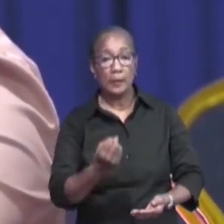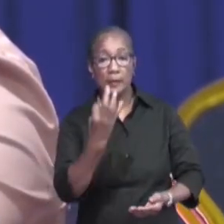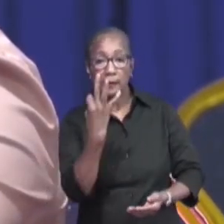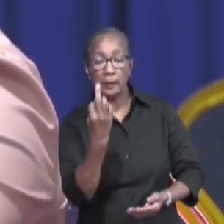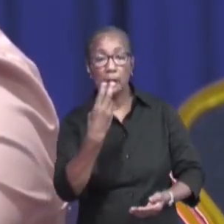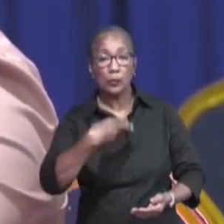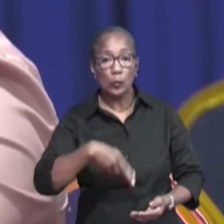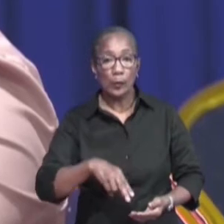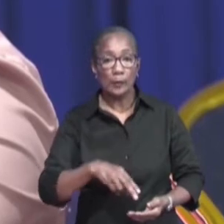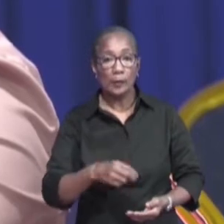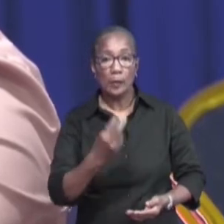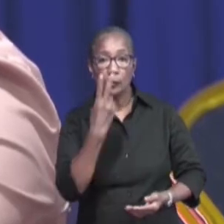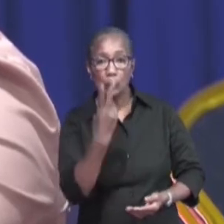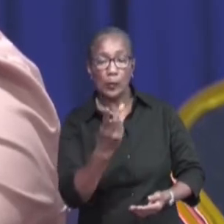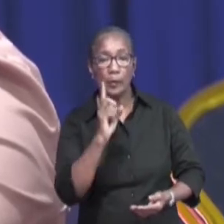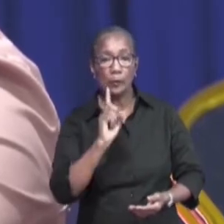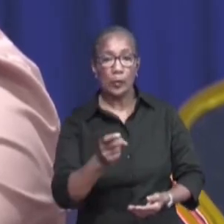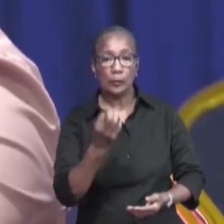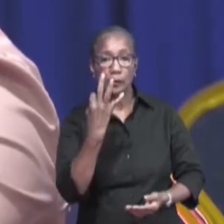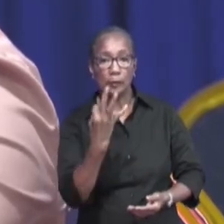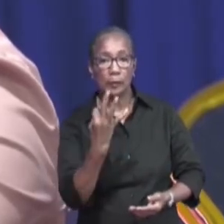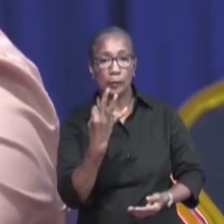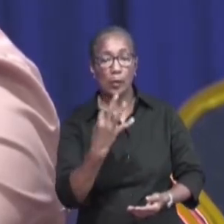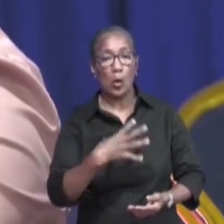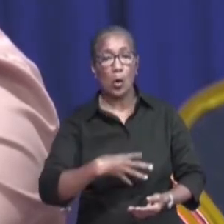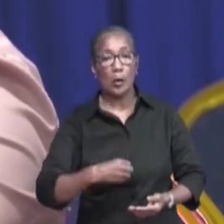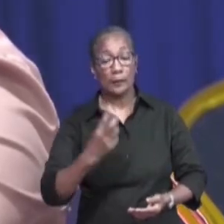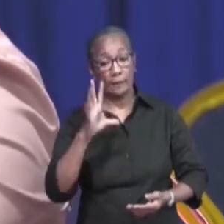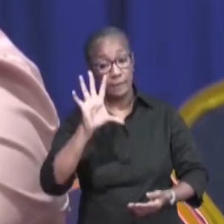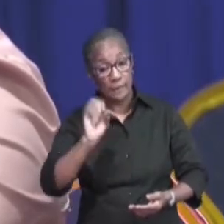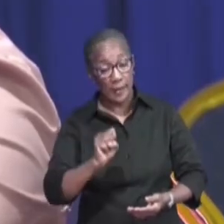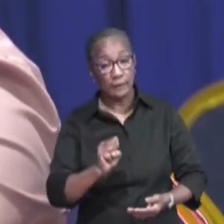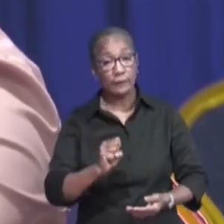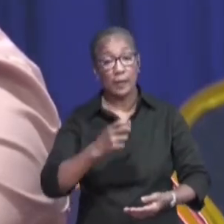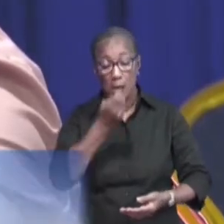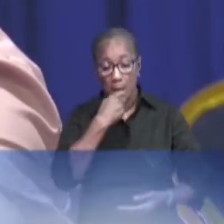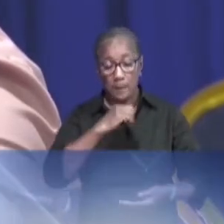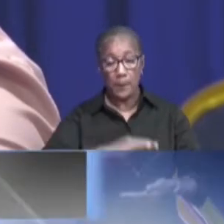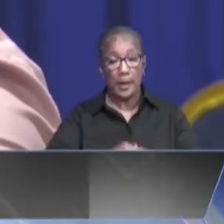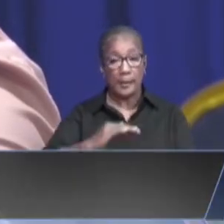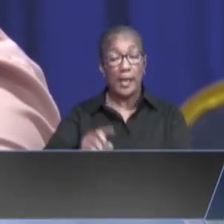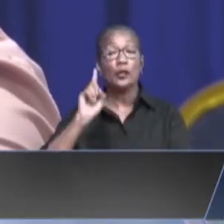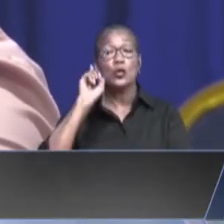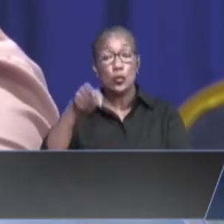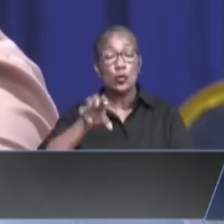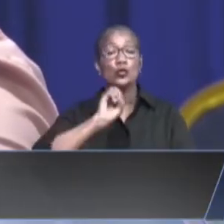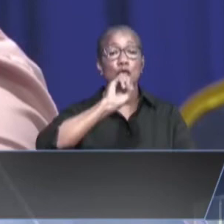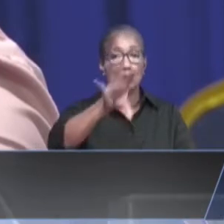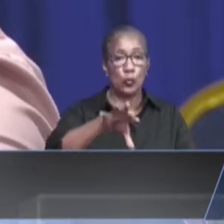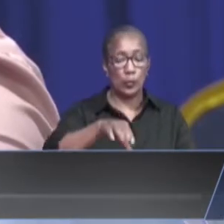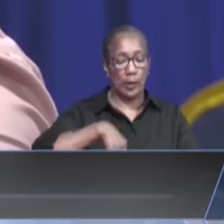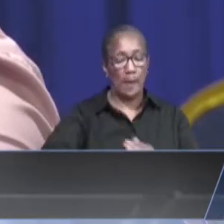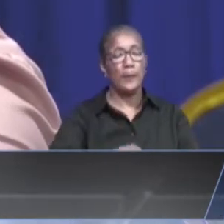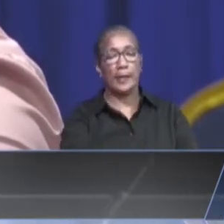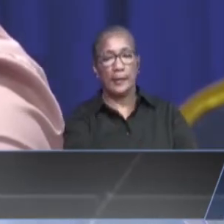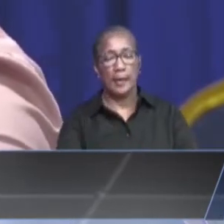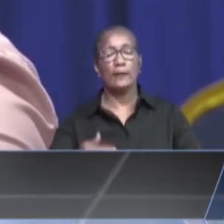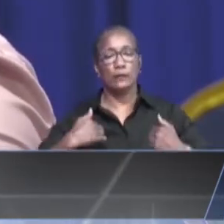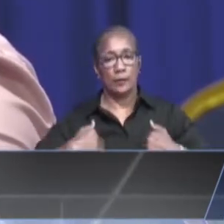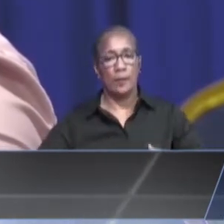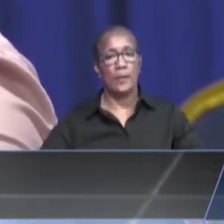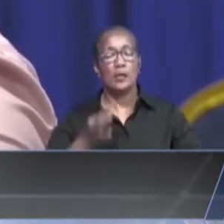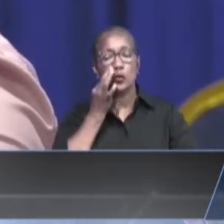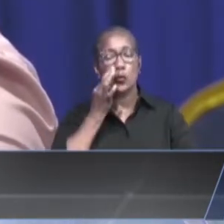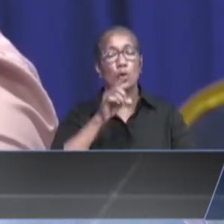2350 2350 pakket desma cha nono de go na binnenland fu prati di ala desma sai libidrape